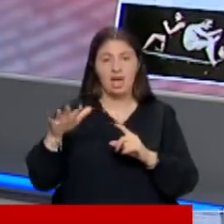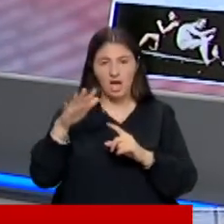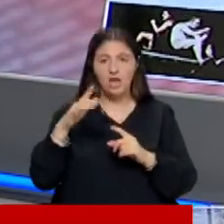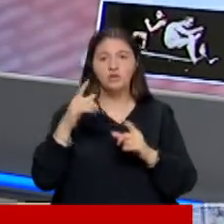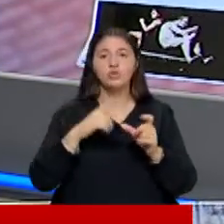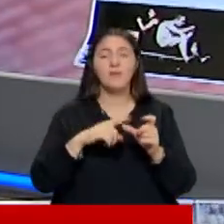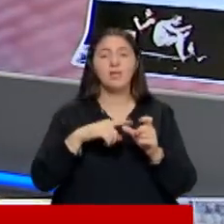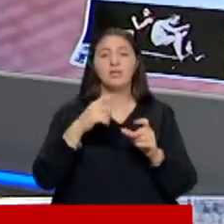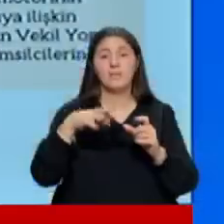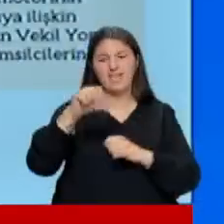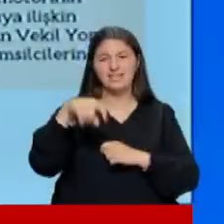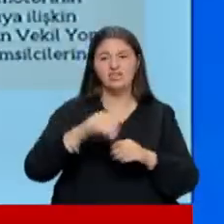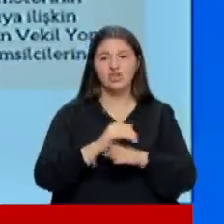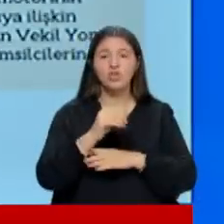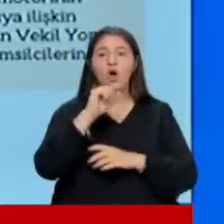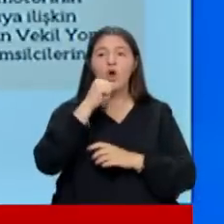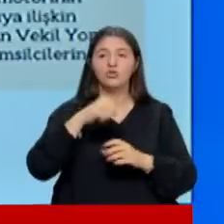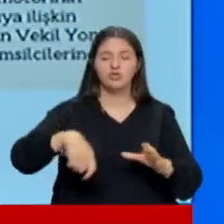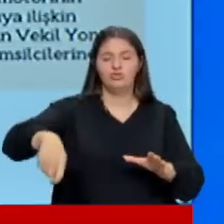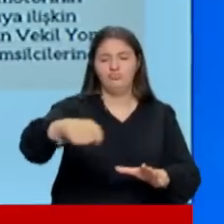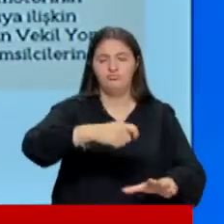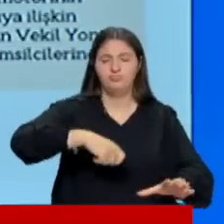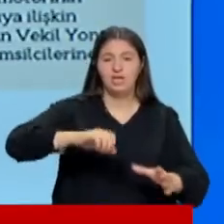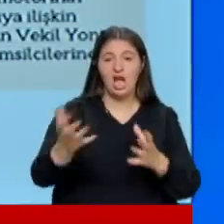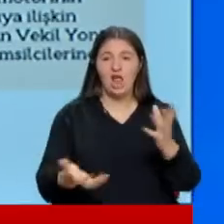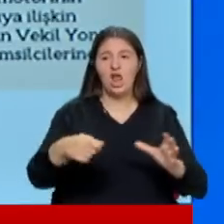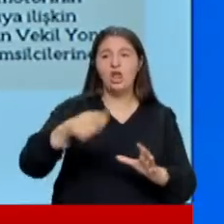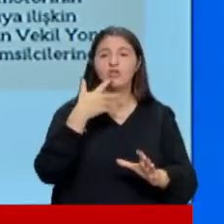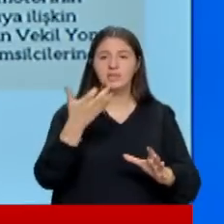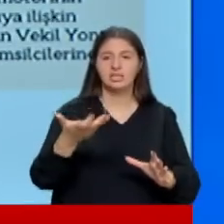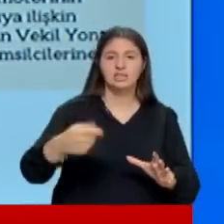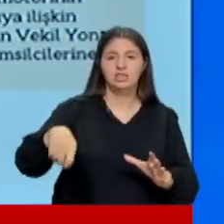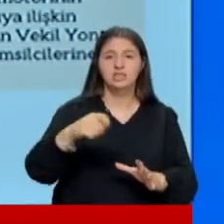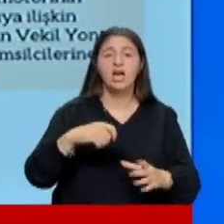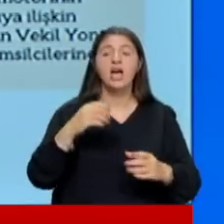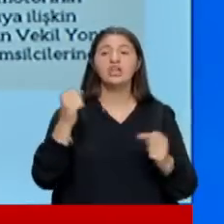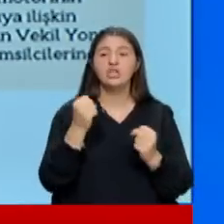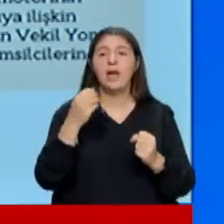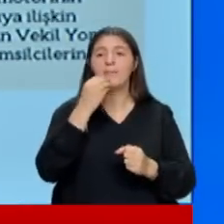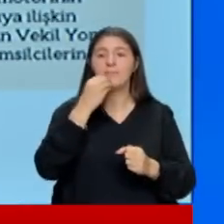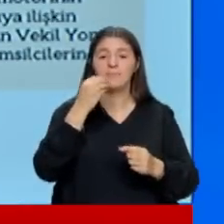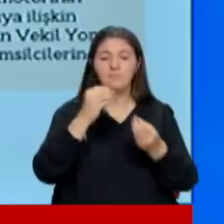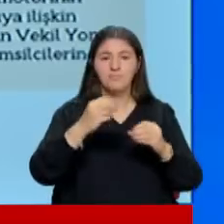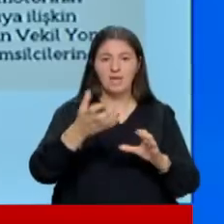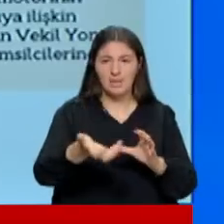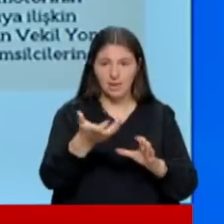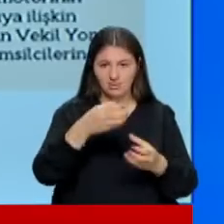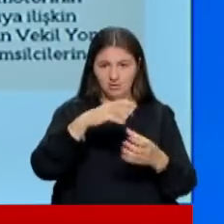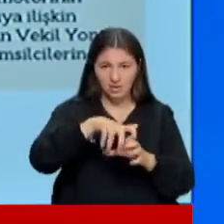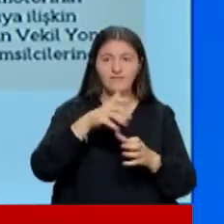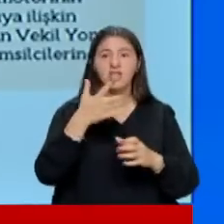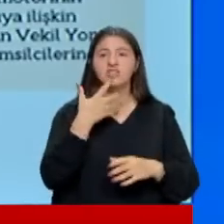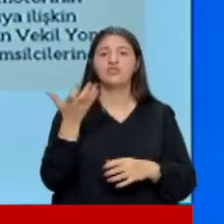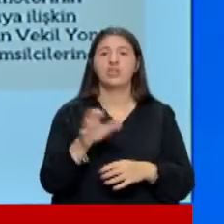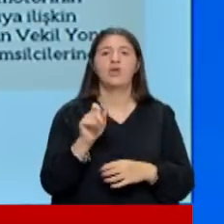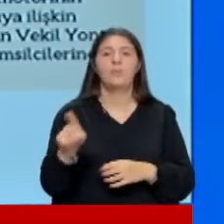ilçesinde yaşayan kadınlar odun ateşin üzerindeki kazanlarda kaynattıkları domateslerle kışlık menemen konservesi ve salça